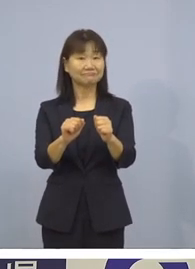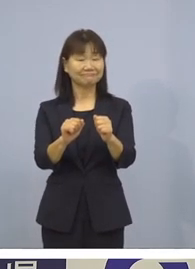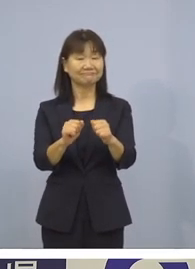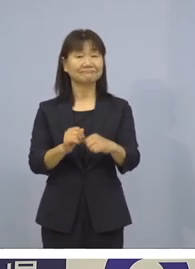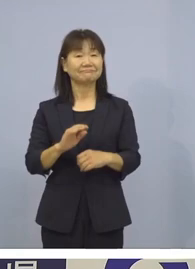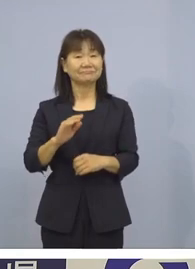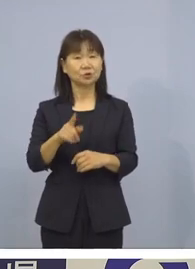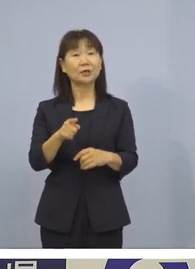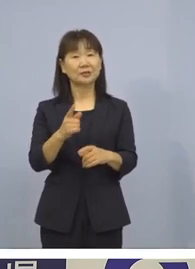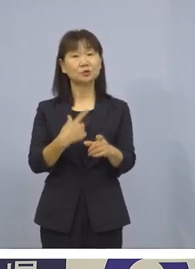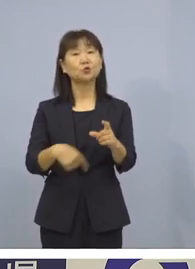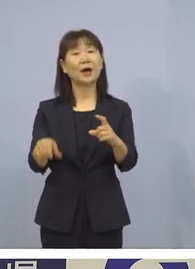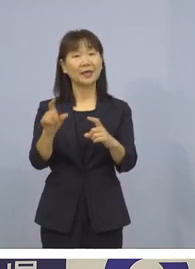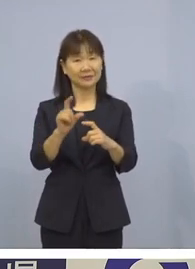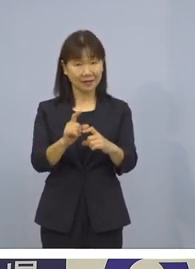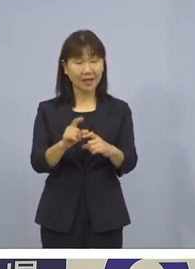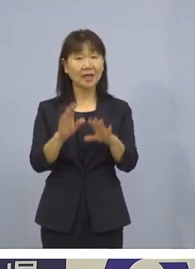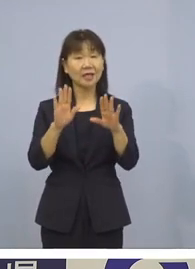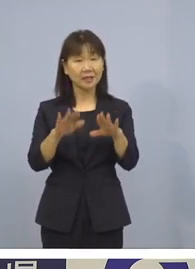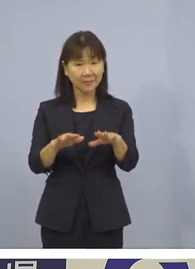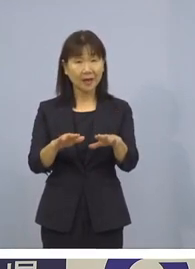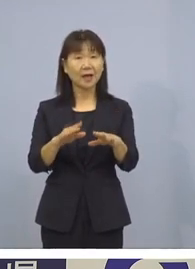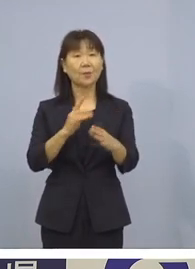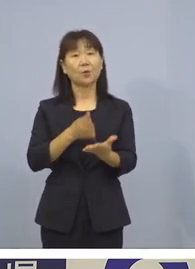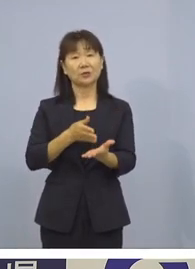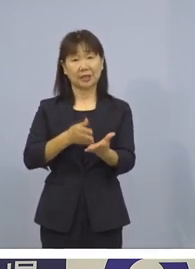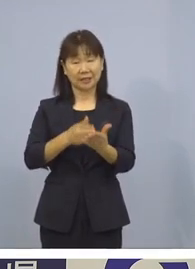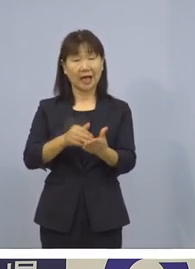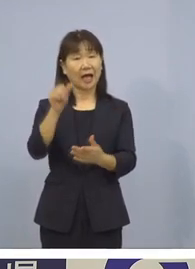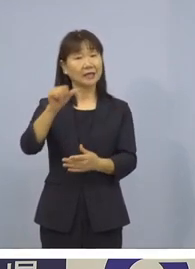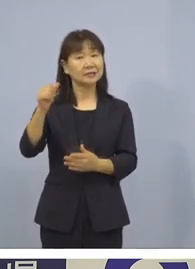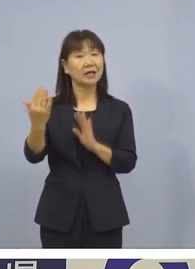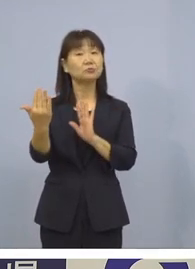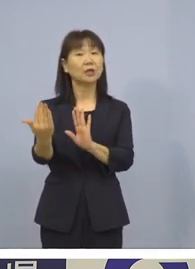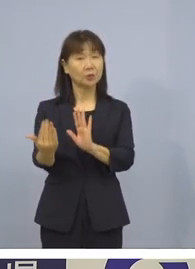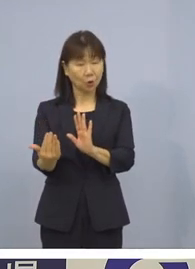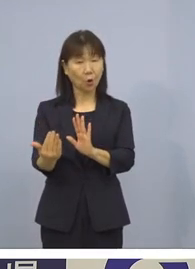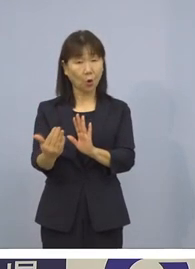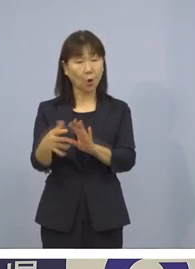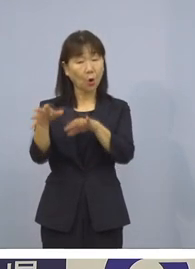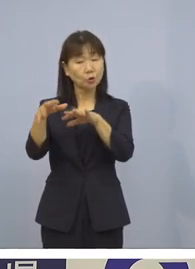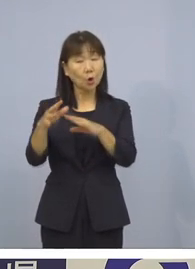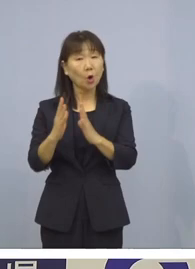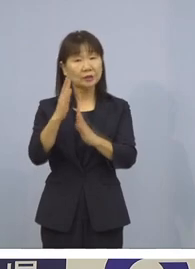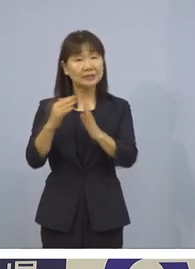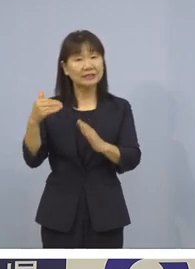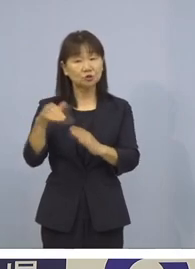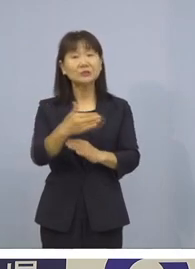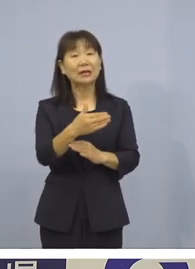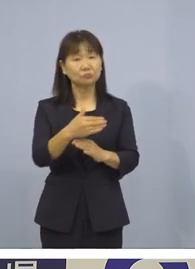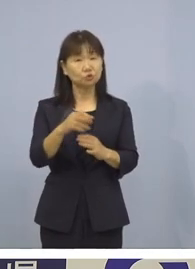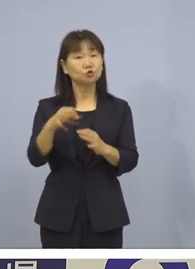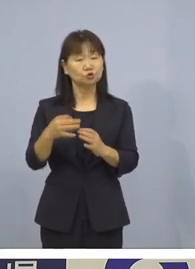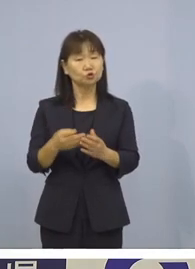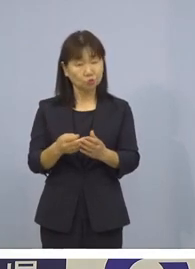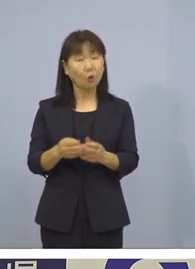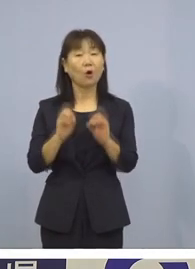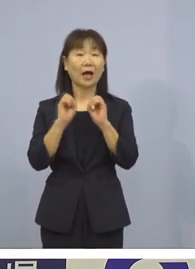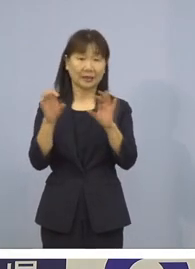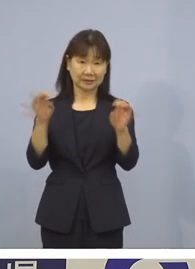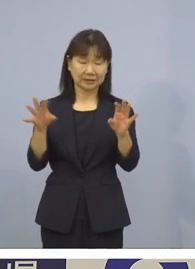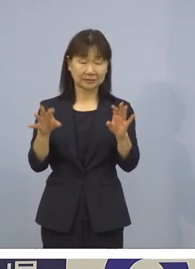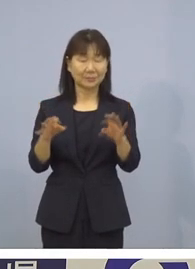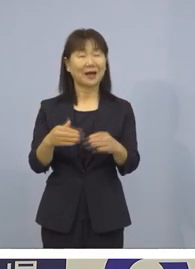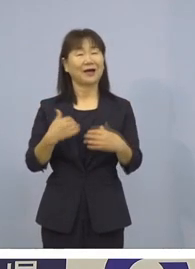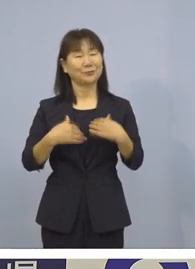て、今申し上げたアジア向けの農林水産物のですね発信、嬉しかったのはね、肉屋